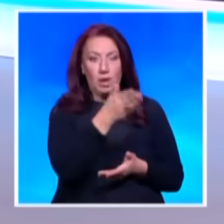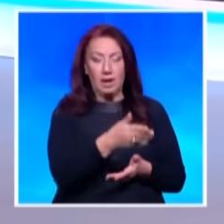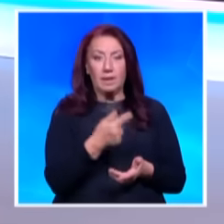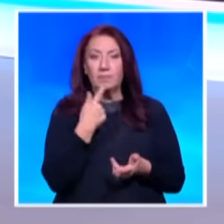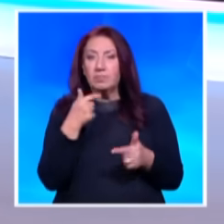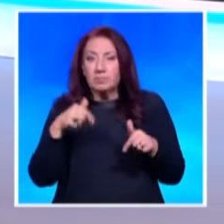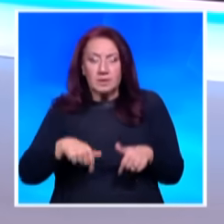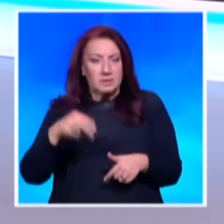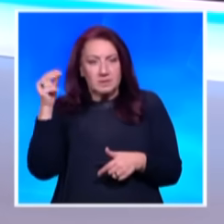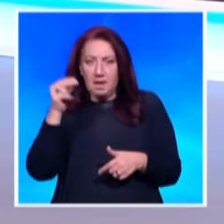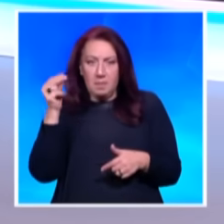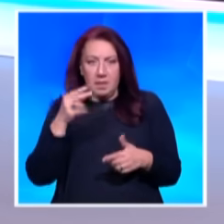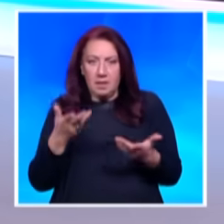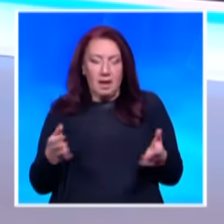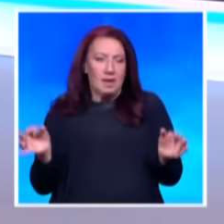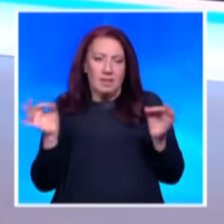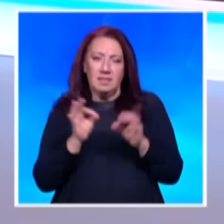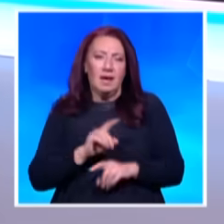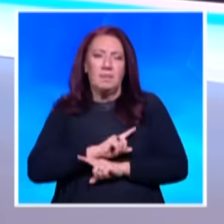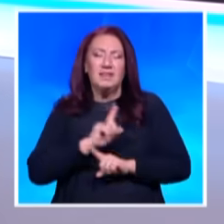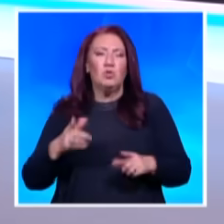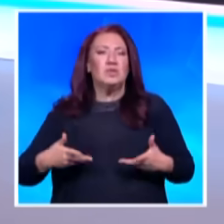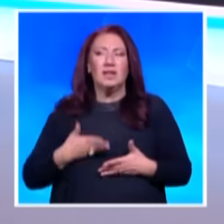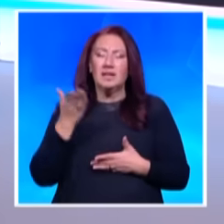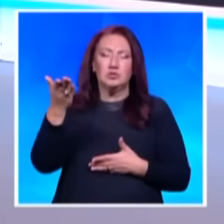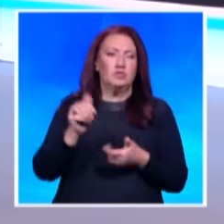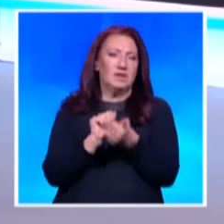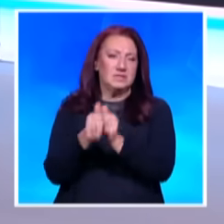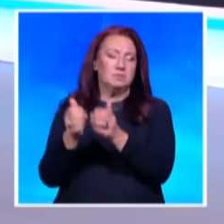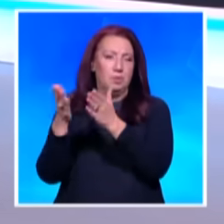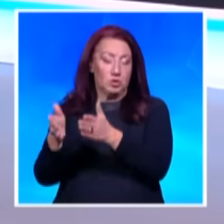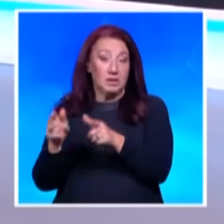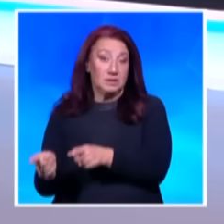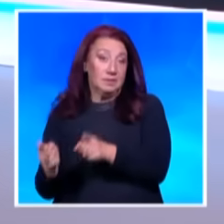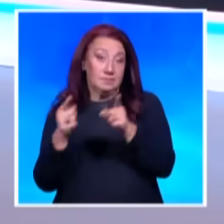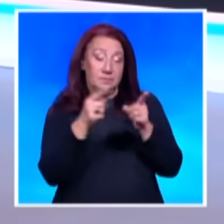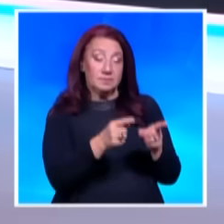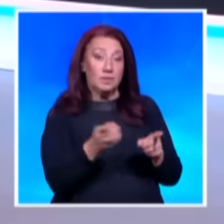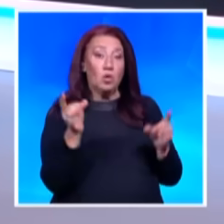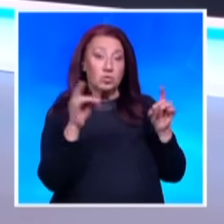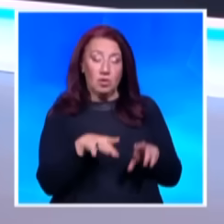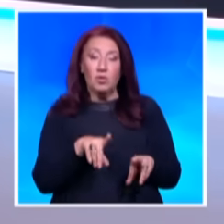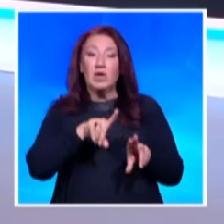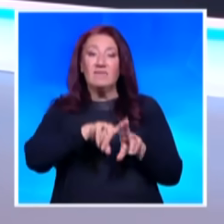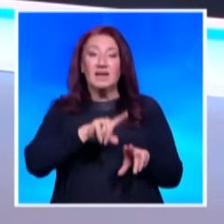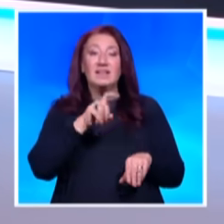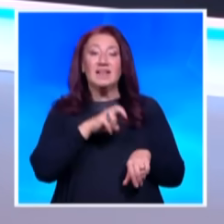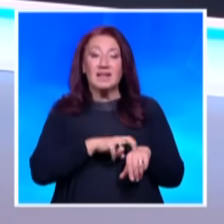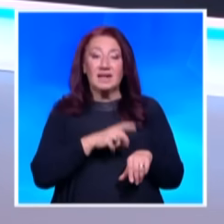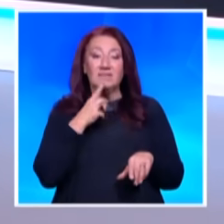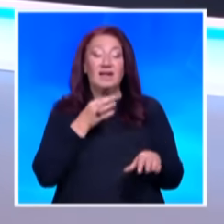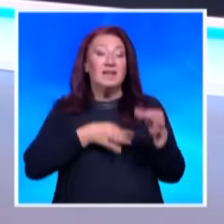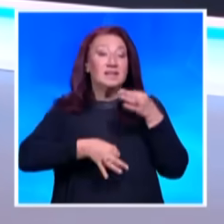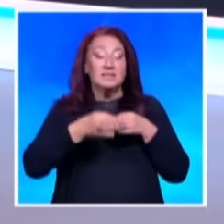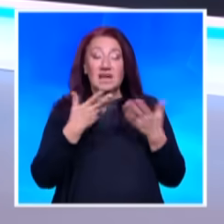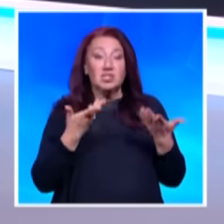няма абсолютно никакво спортно значение. Сега отново се връщаме към Ивелина Драгнева, която ще ни разкаже отново какво се случва в